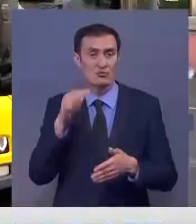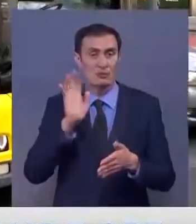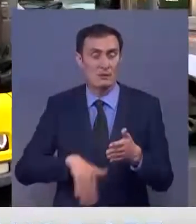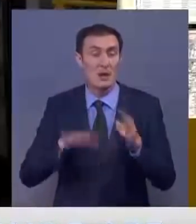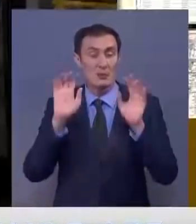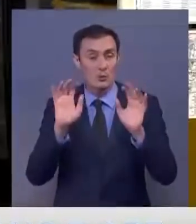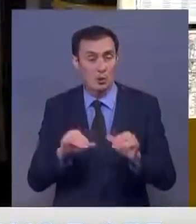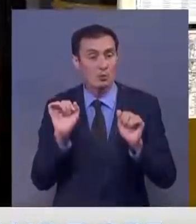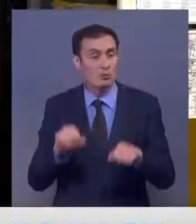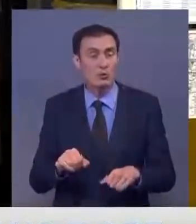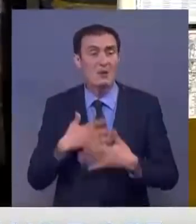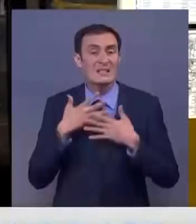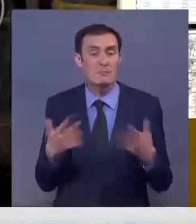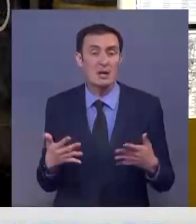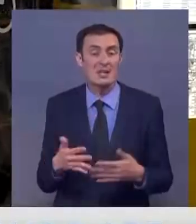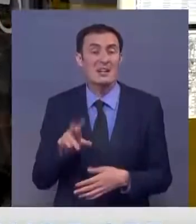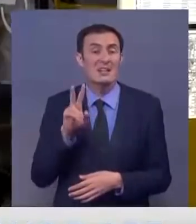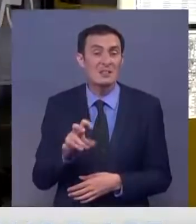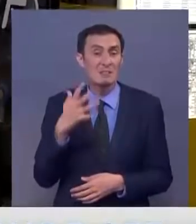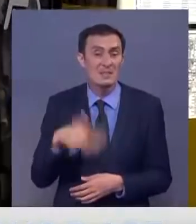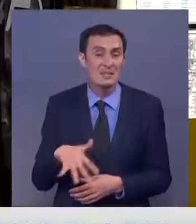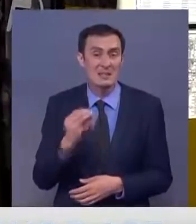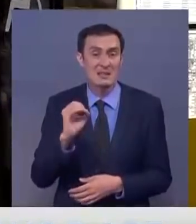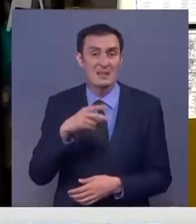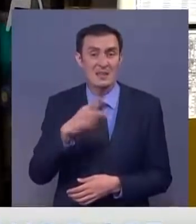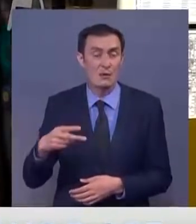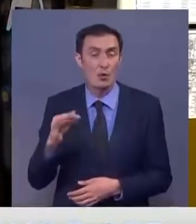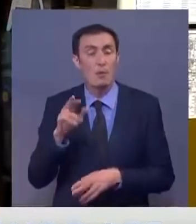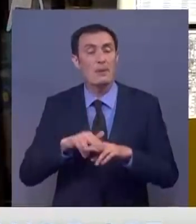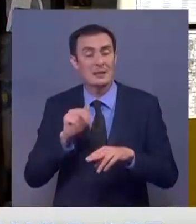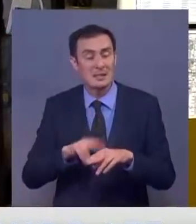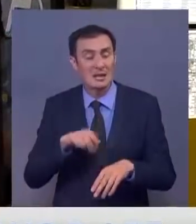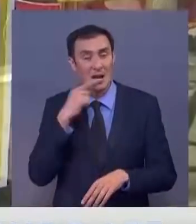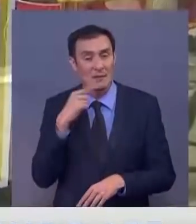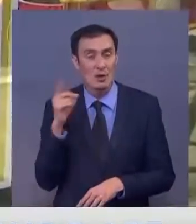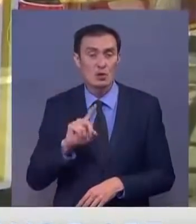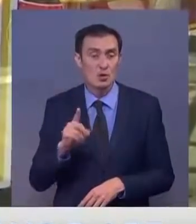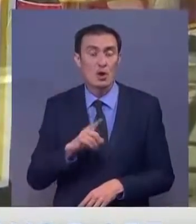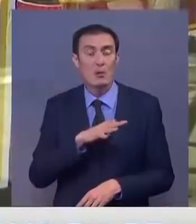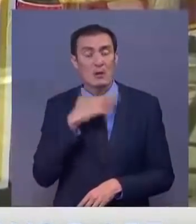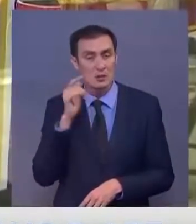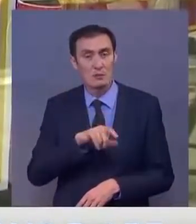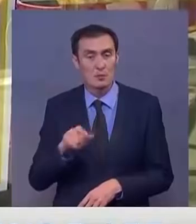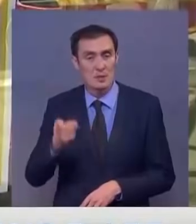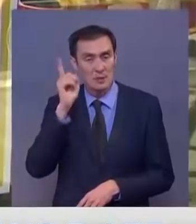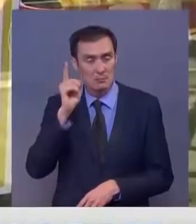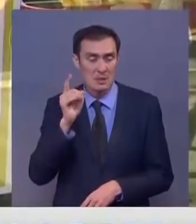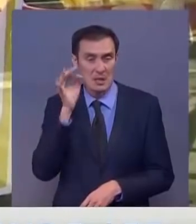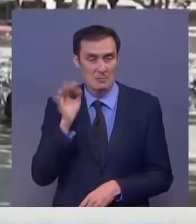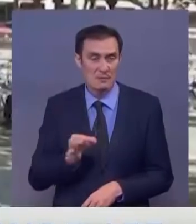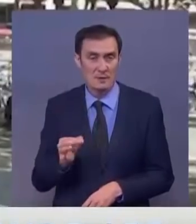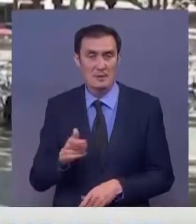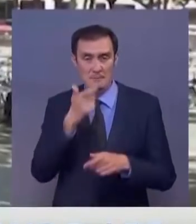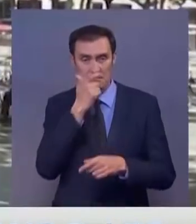закону наказать могут максимально на 250 евро. Однако полицейские констатируют, большинство немцев все же придерживаются